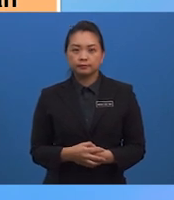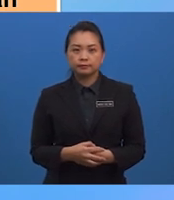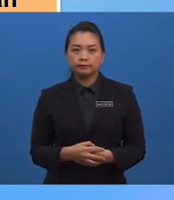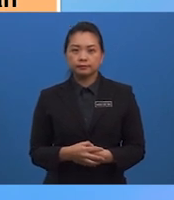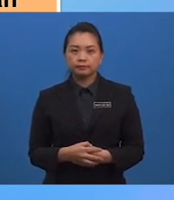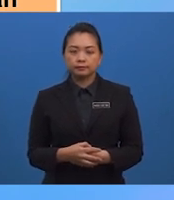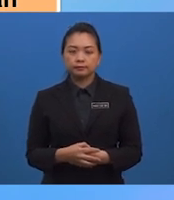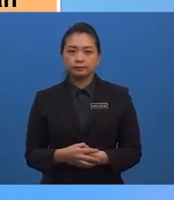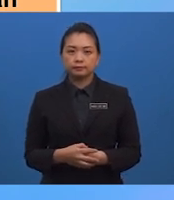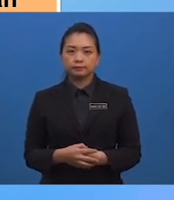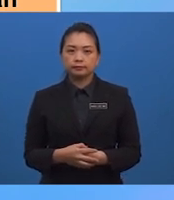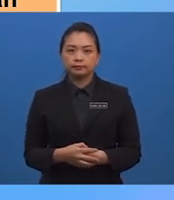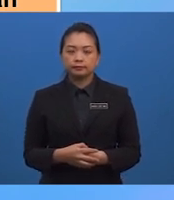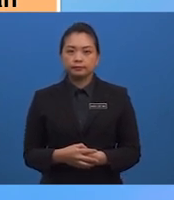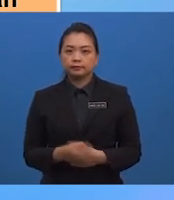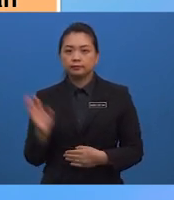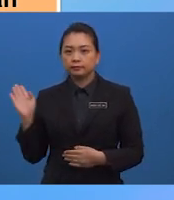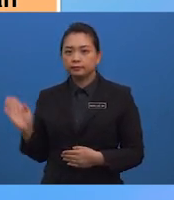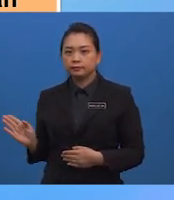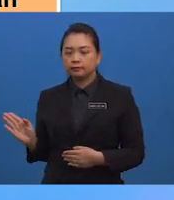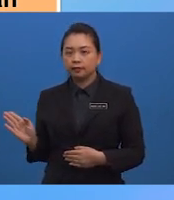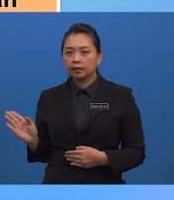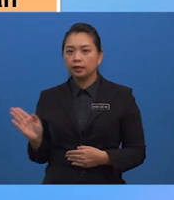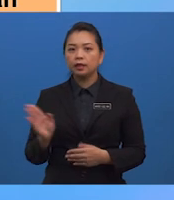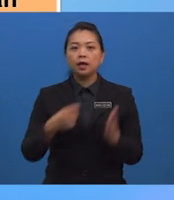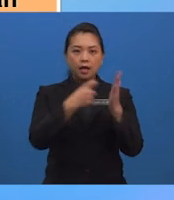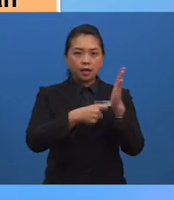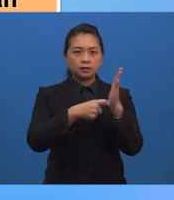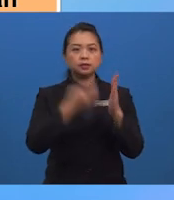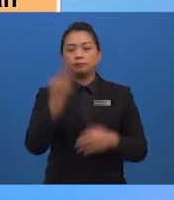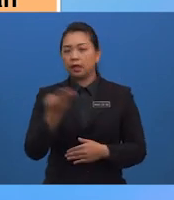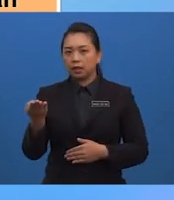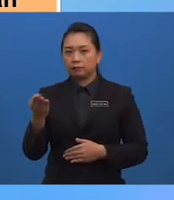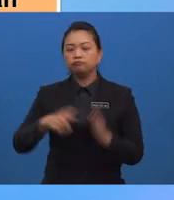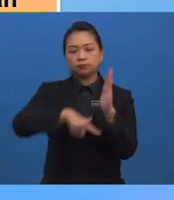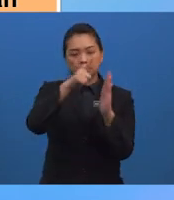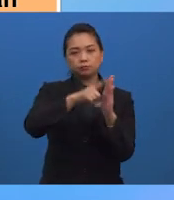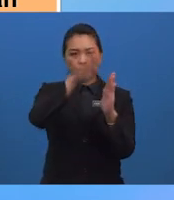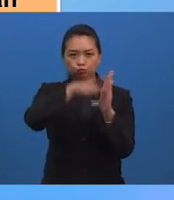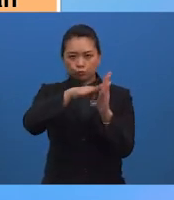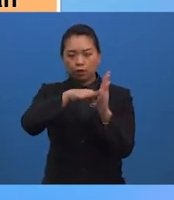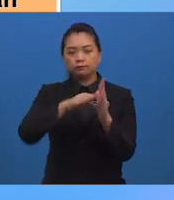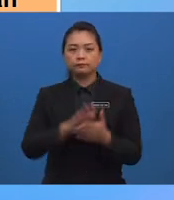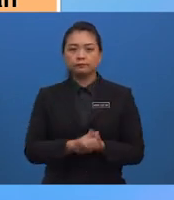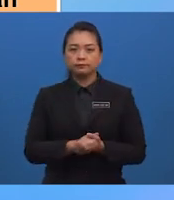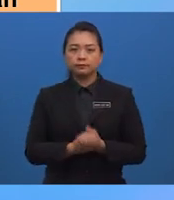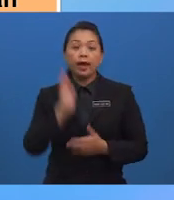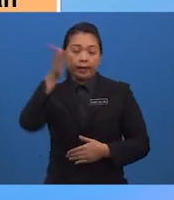Kesan positif yang ketiga ialah harga barangan lebih murah. Keadaan ini akan menguntungkan